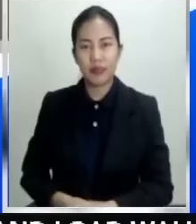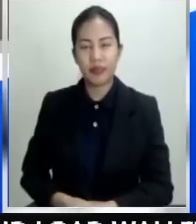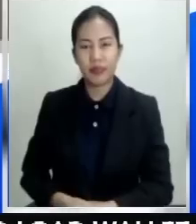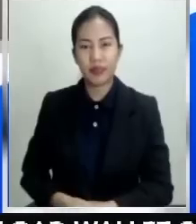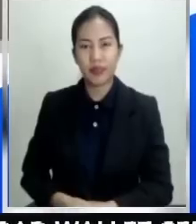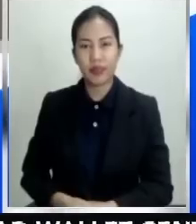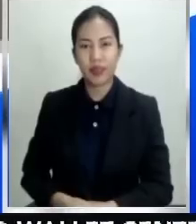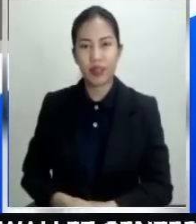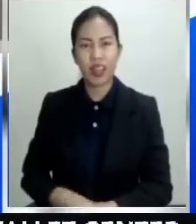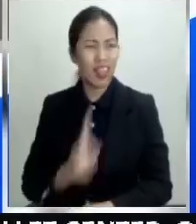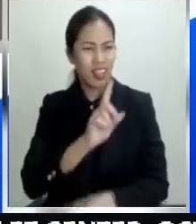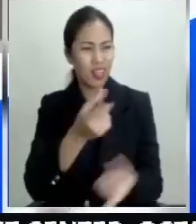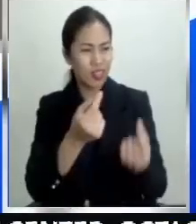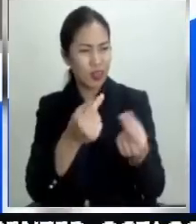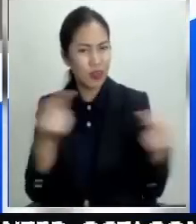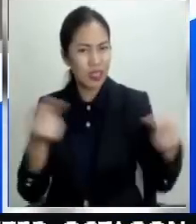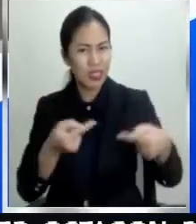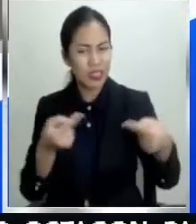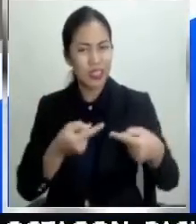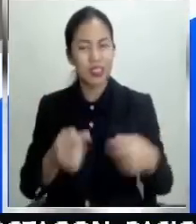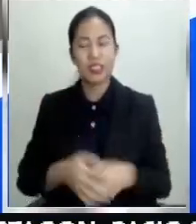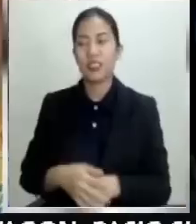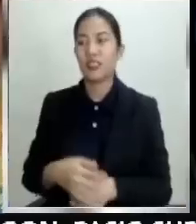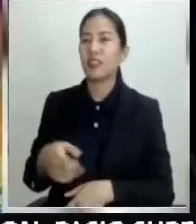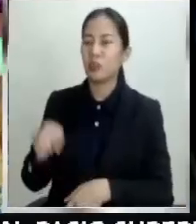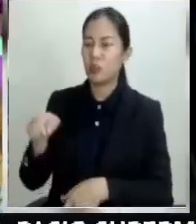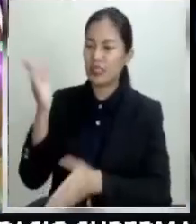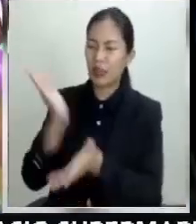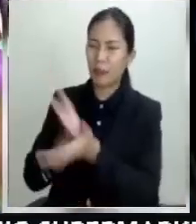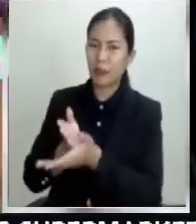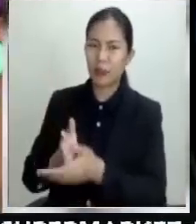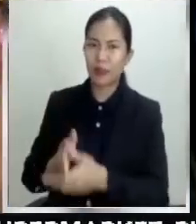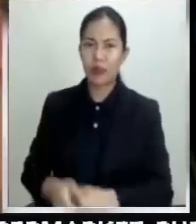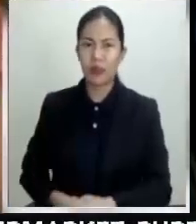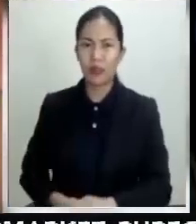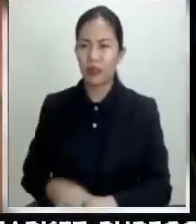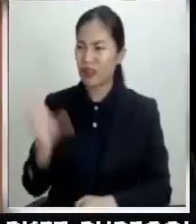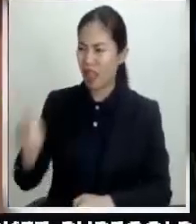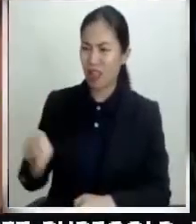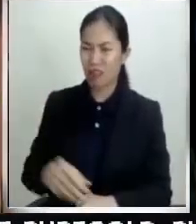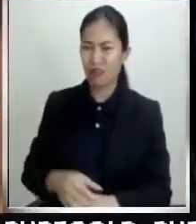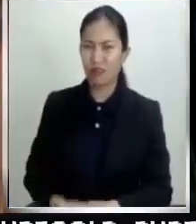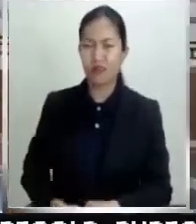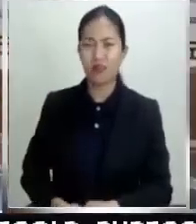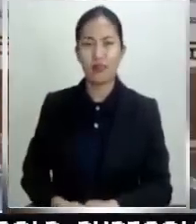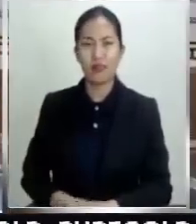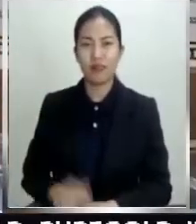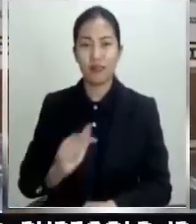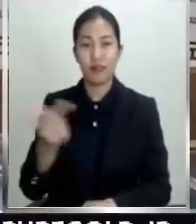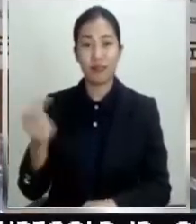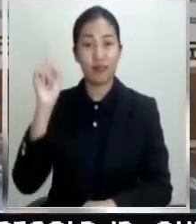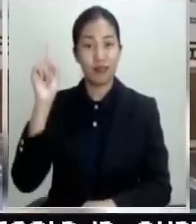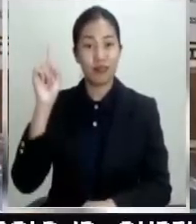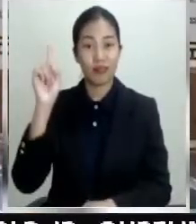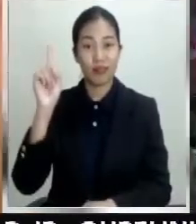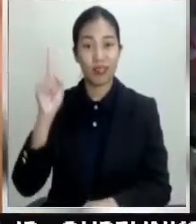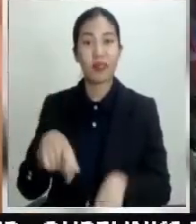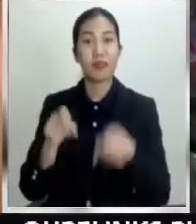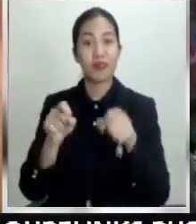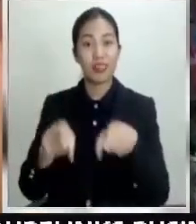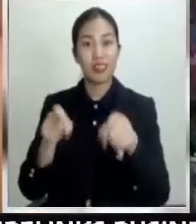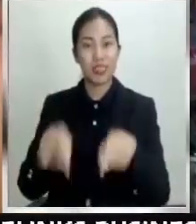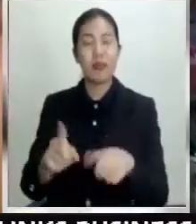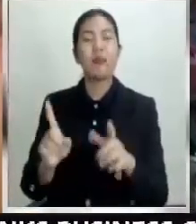ano, titigil na siya dyan. Hello! Pabor naman para sa tinderong si Marvin ang nauusong lato-lato. Sa